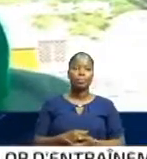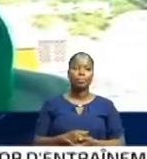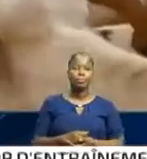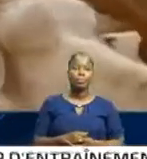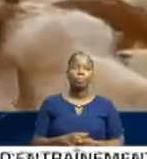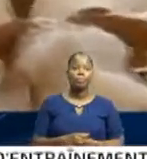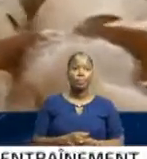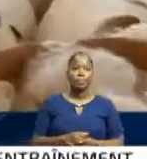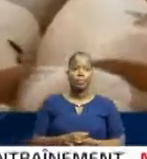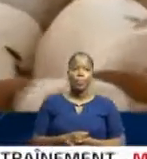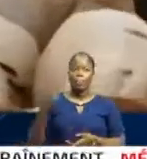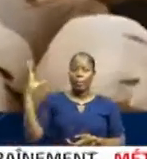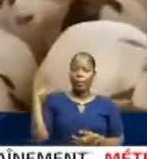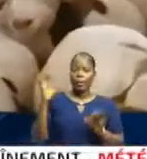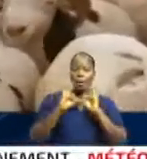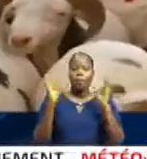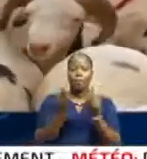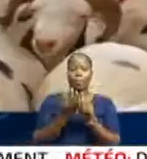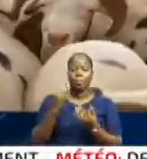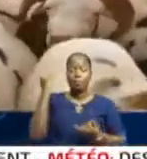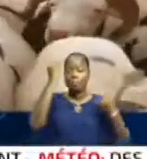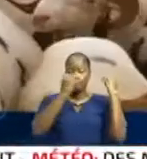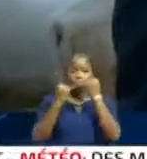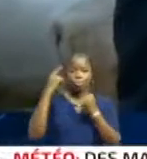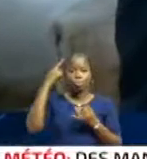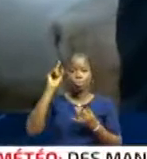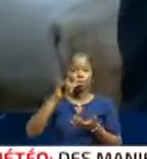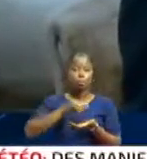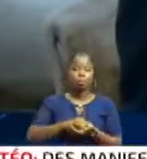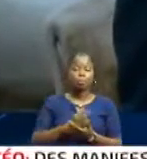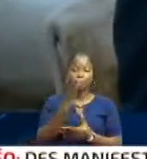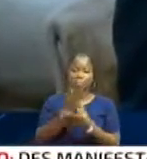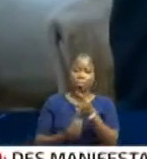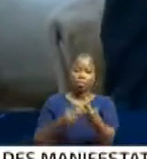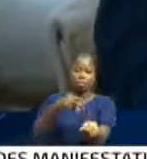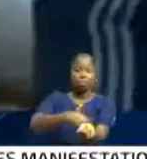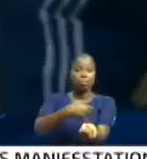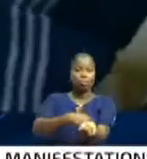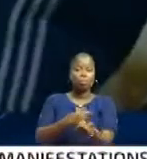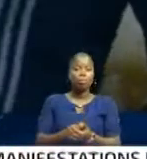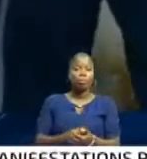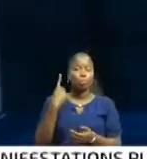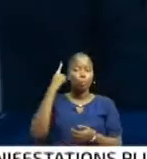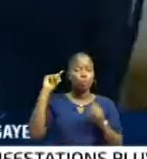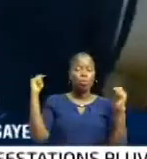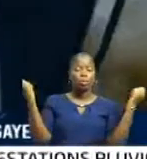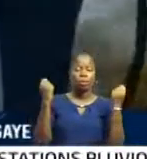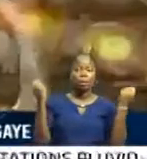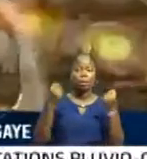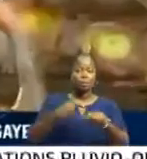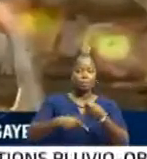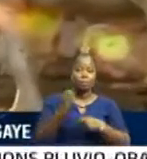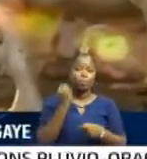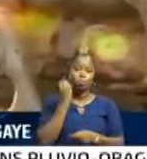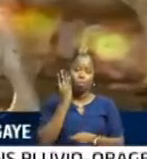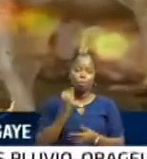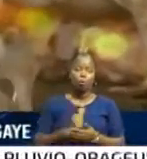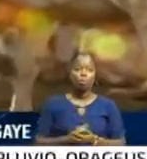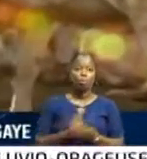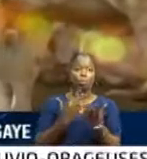les chefs de famille sont alors inquiet pour cette probable pénurie de moutons qui se profile à l'horizon pour la tabaski à venir même si le cinéma